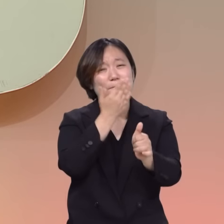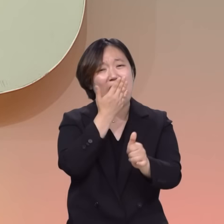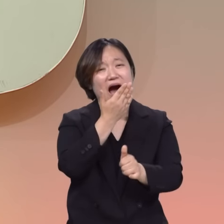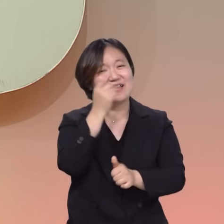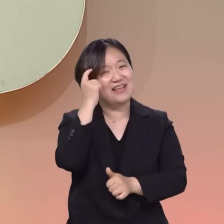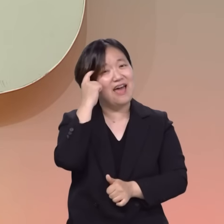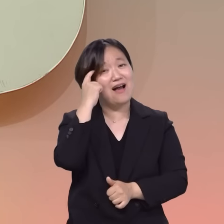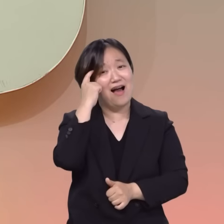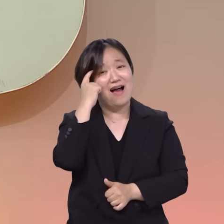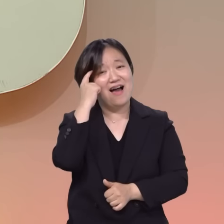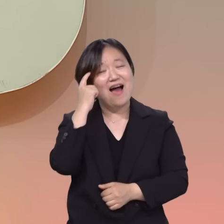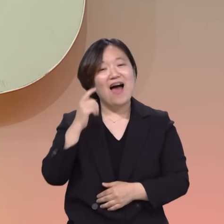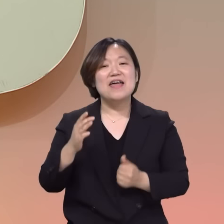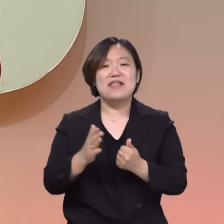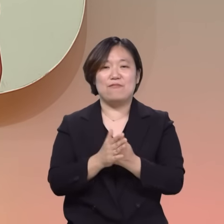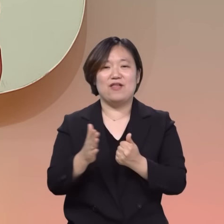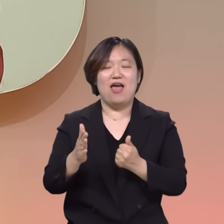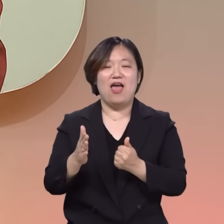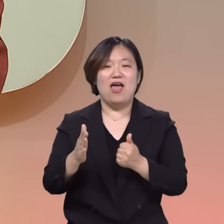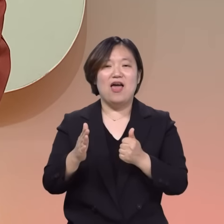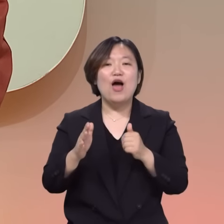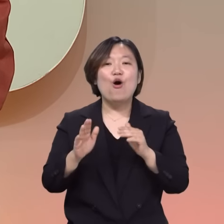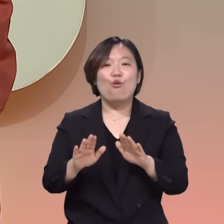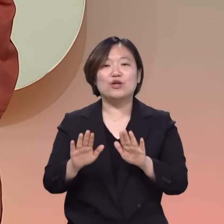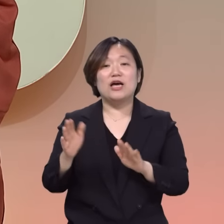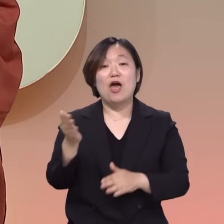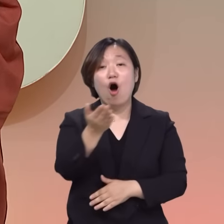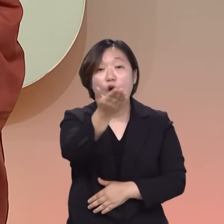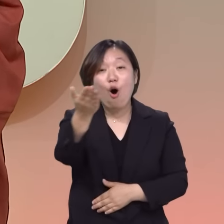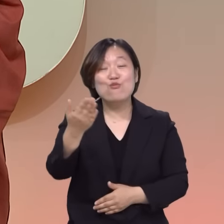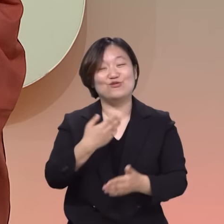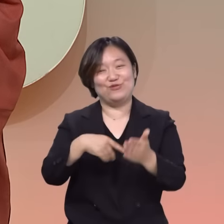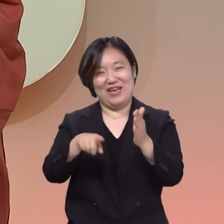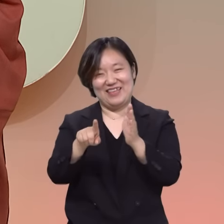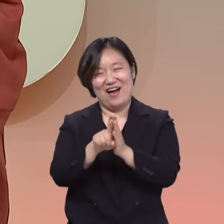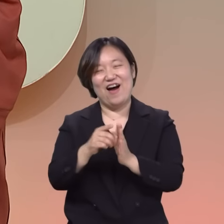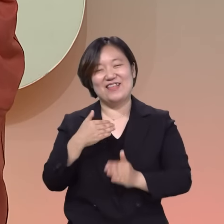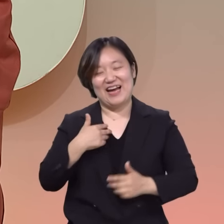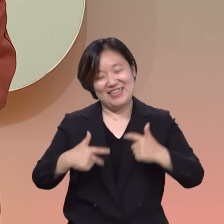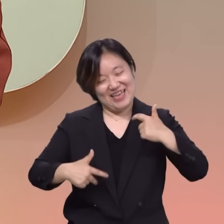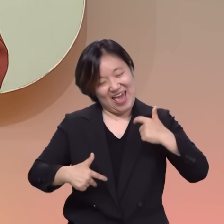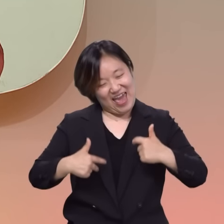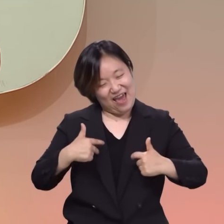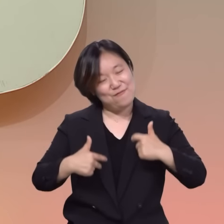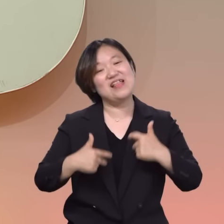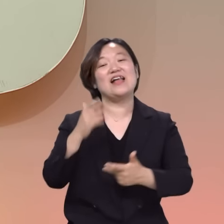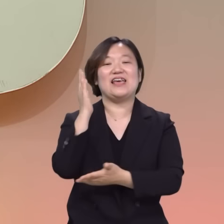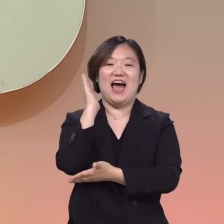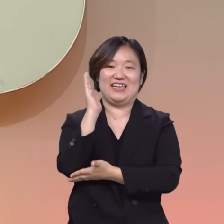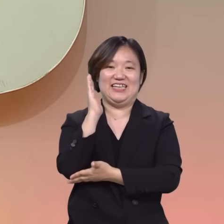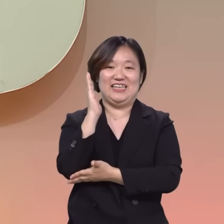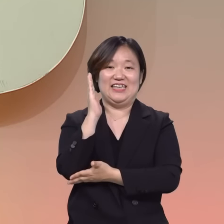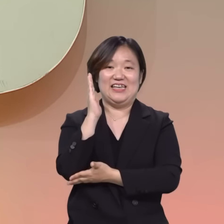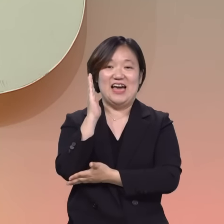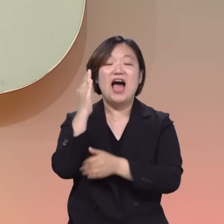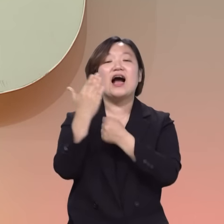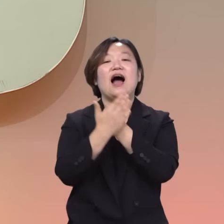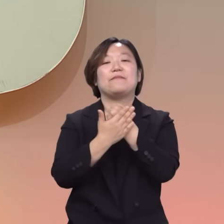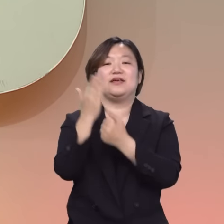생각이 들어서 오늘 여러분들을 위해서 그런 아주 재미난 소중한 가피 이야기를 제가